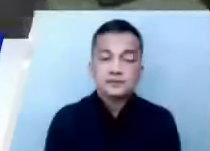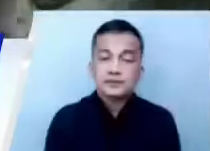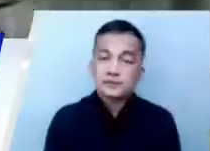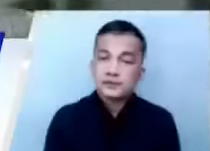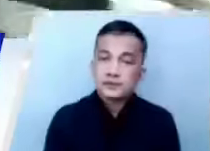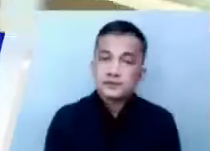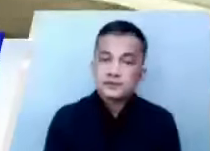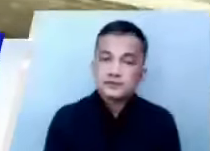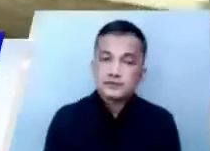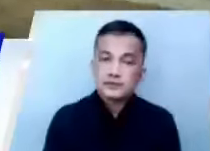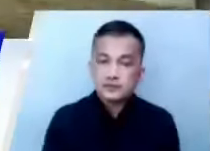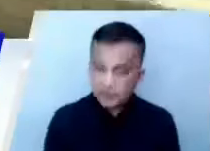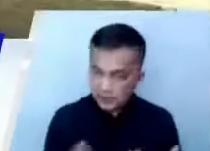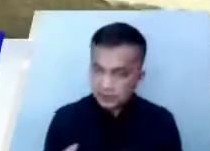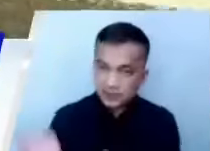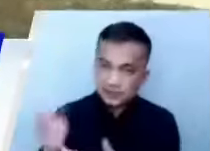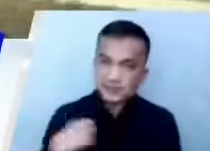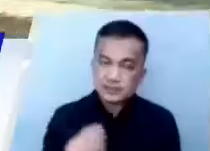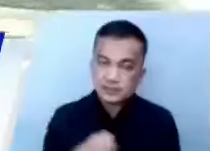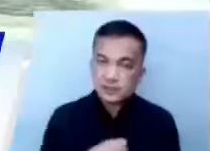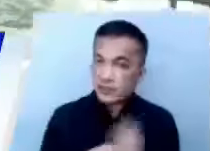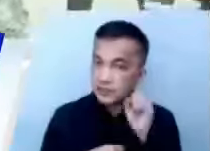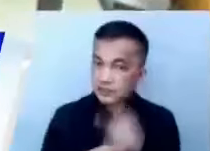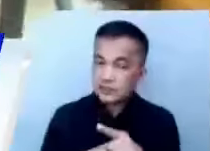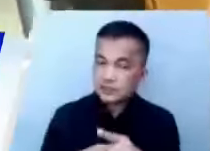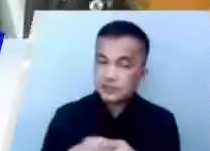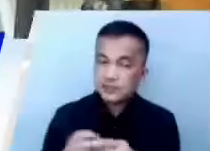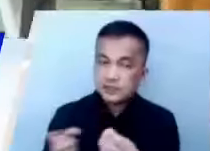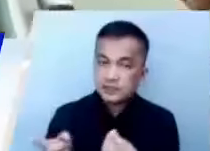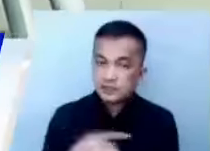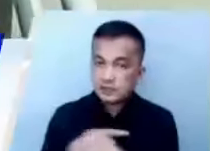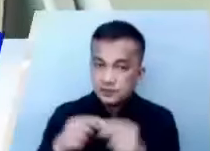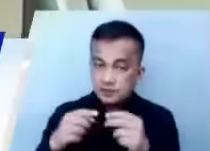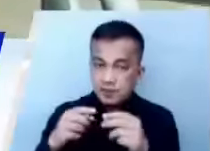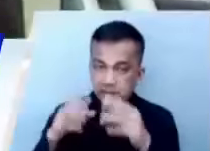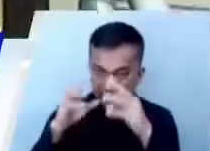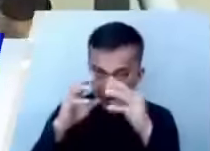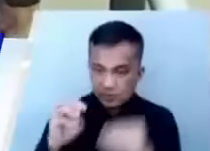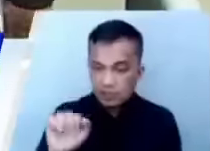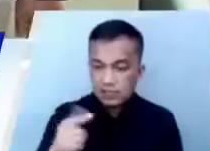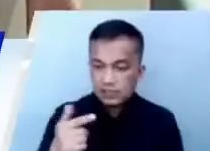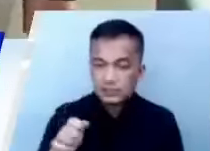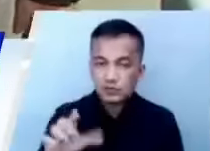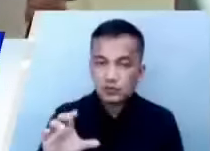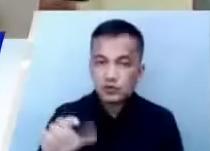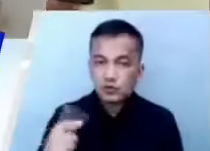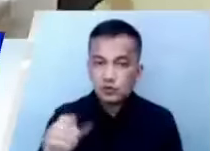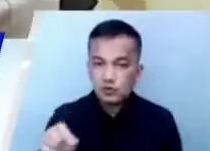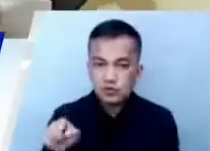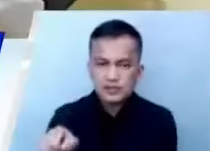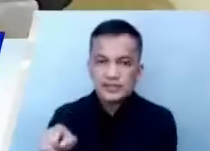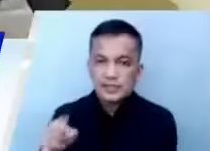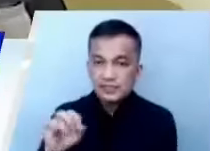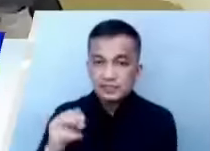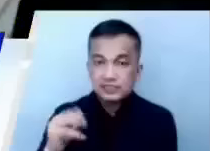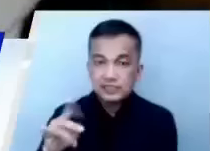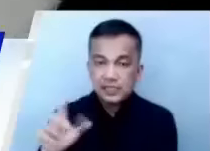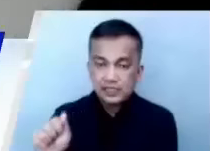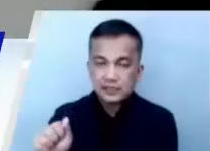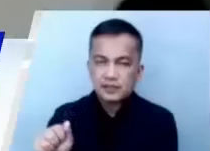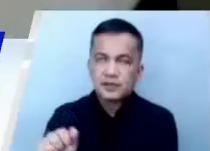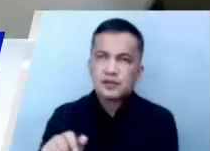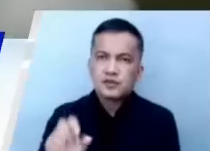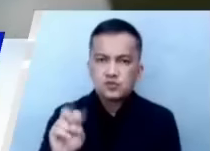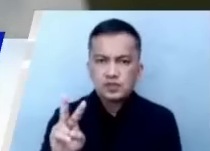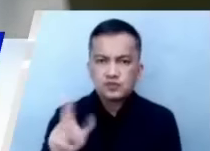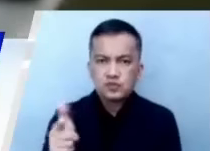dinala na sa Senado ang kapatid ni dismissed Banban Mayor Alice Guo na si Sheila bandang 12:29 ng hapon.